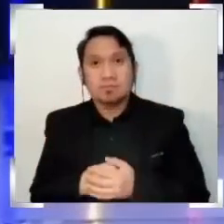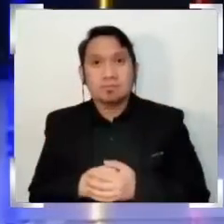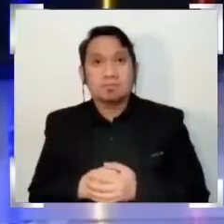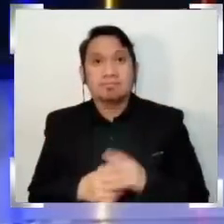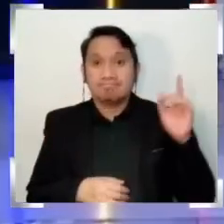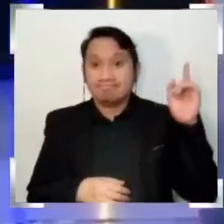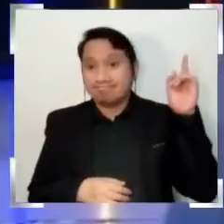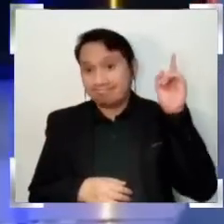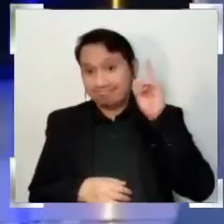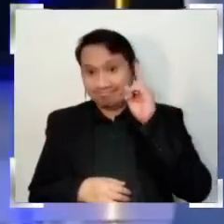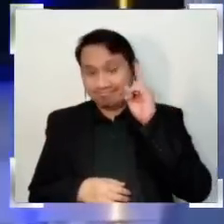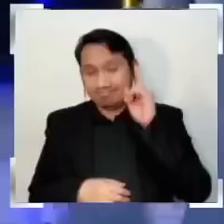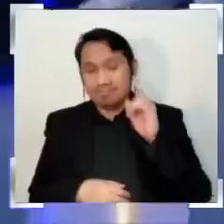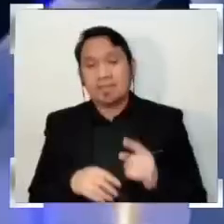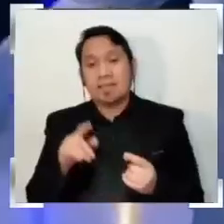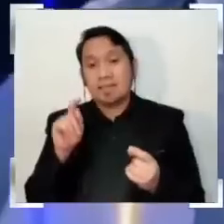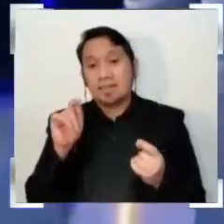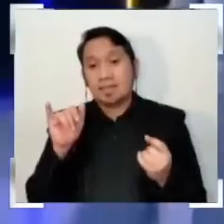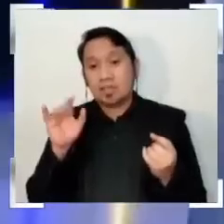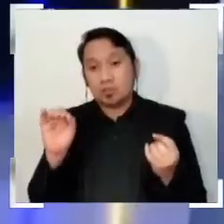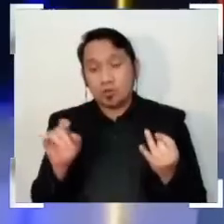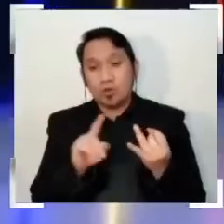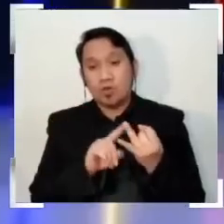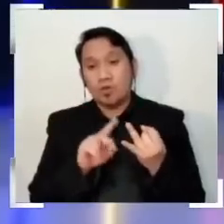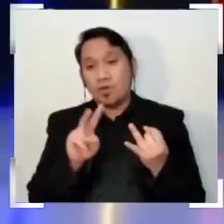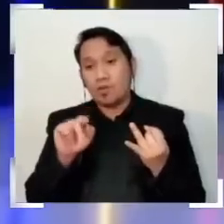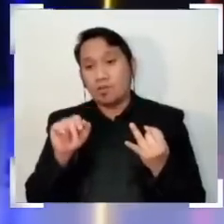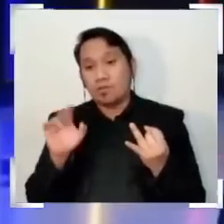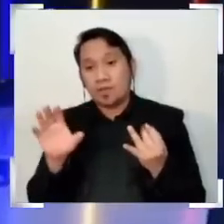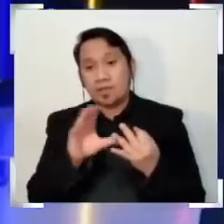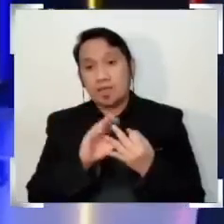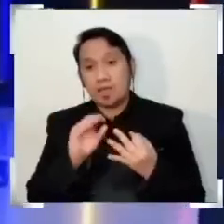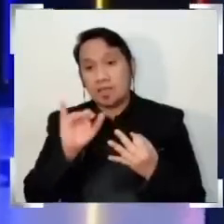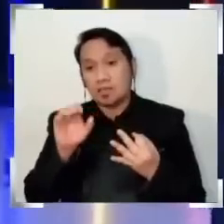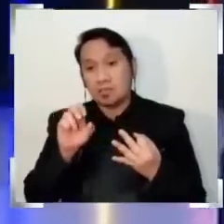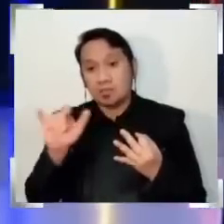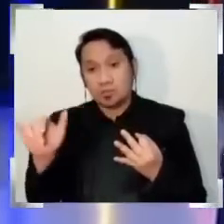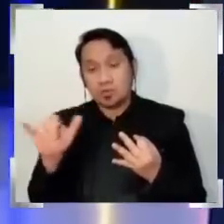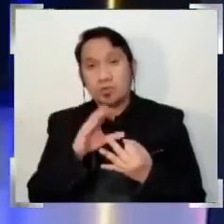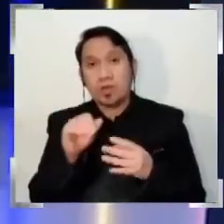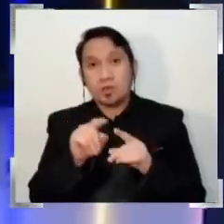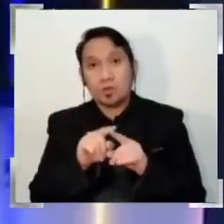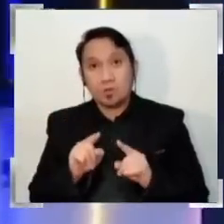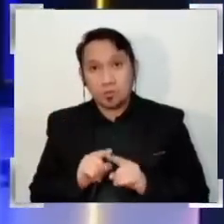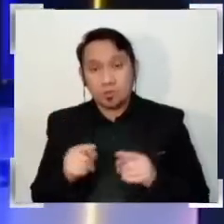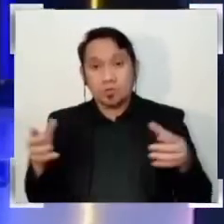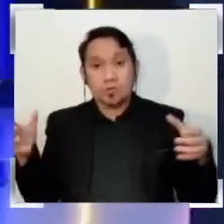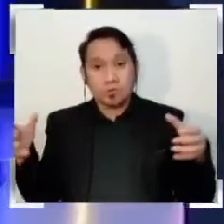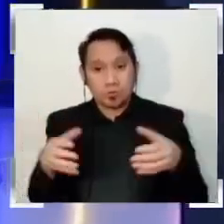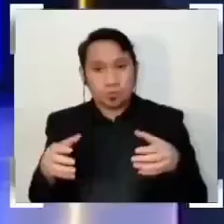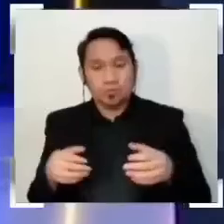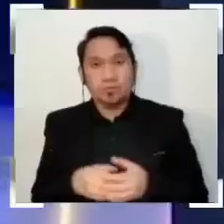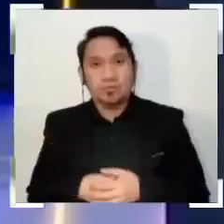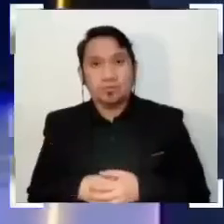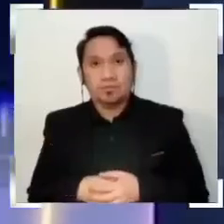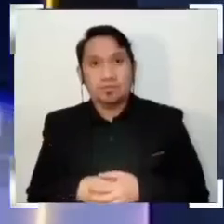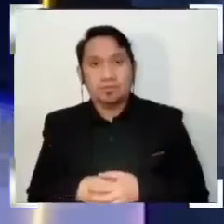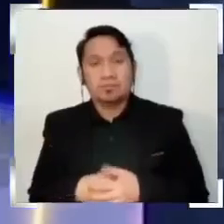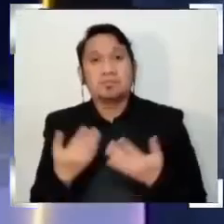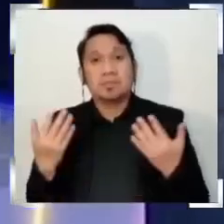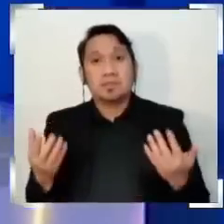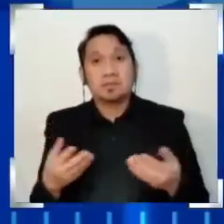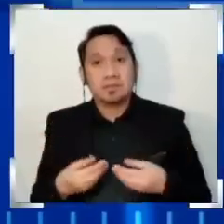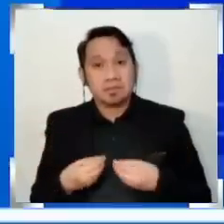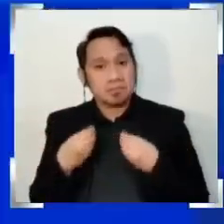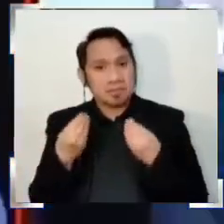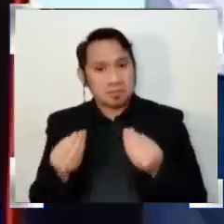Soto, Vic Soto at Joey De Leon kasama ang iba pang Dabarcads. Dito, nagbigay ng paliwanag ang